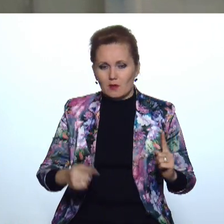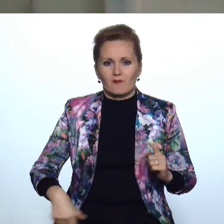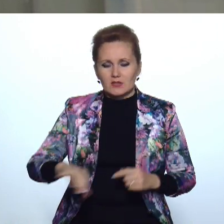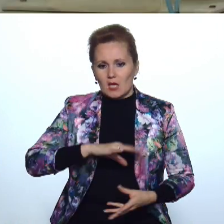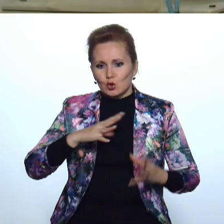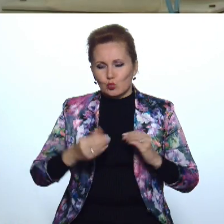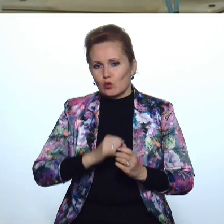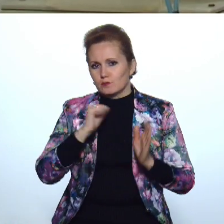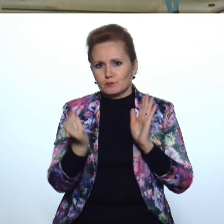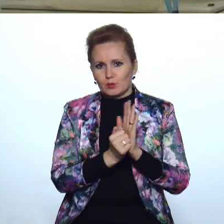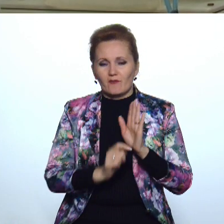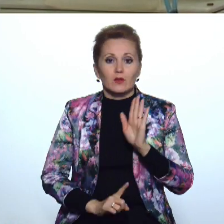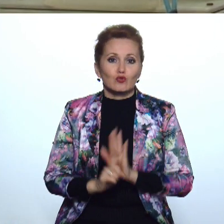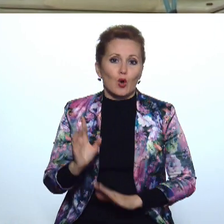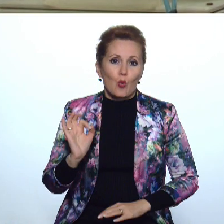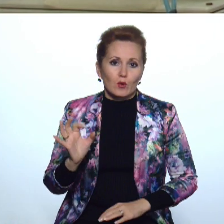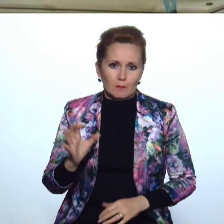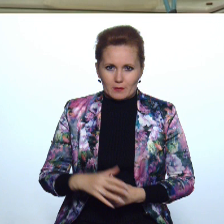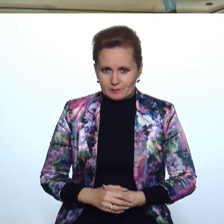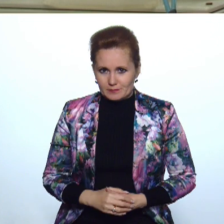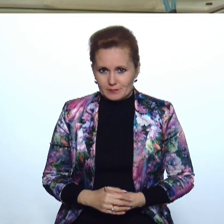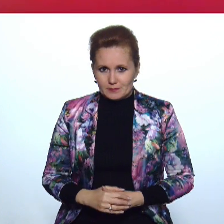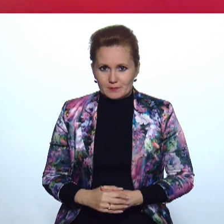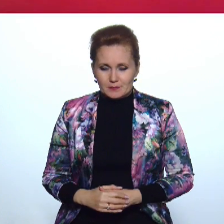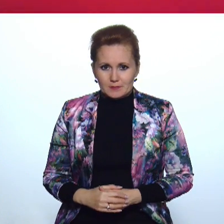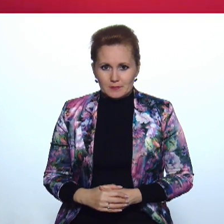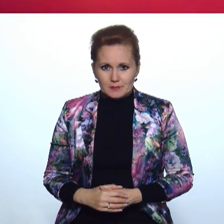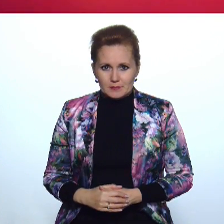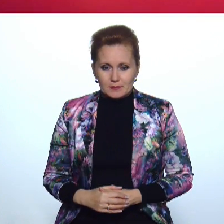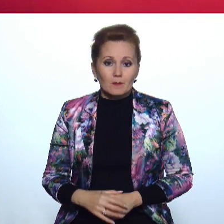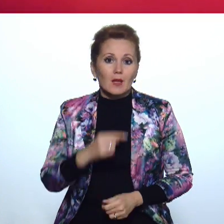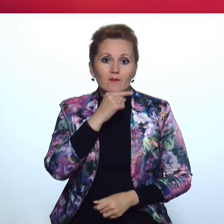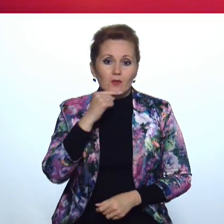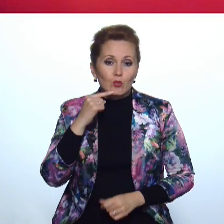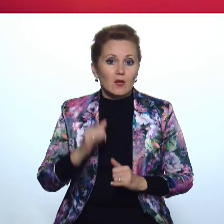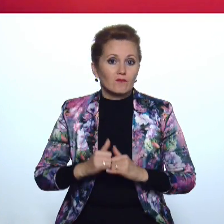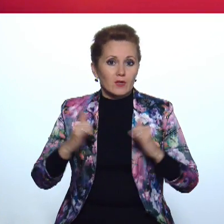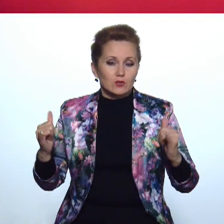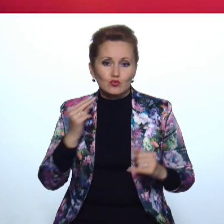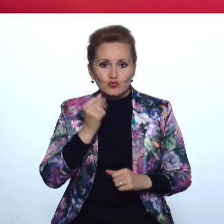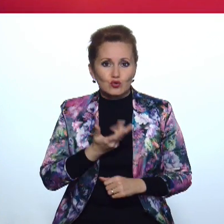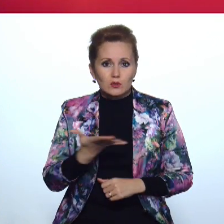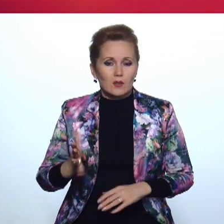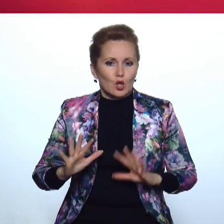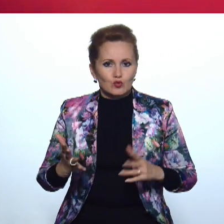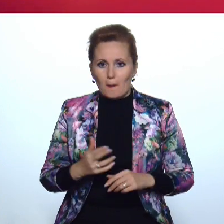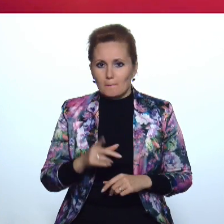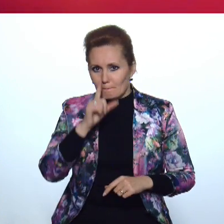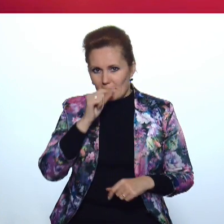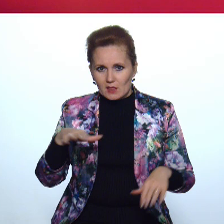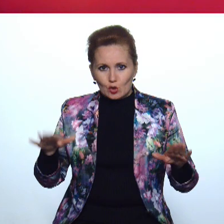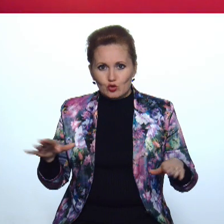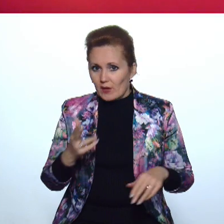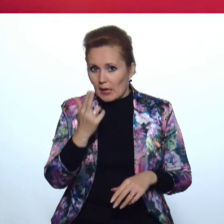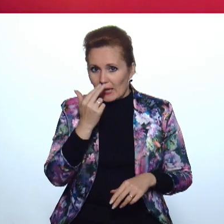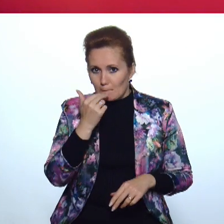октября. Наталья Байгозина, Илья Дерендяев. Новости. В России выросло число случаев птичьего гриппа. Об этом рассказали